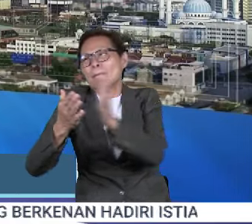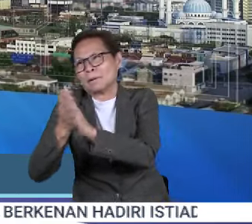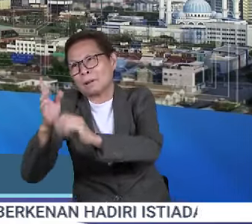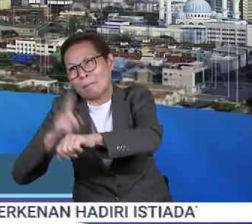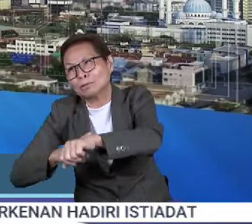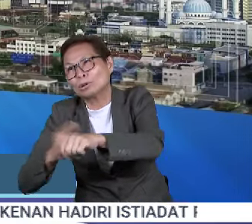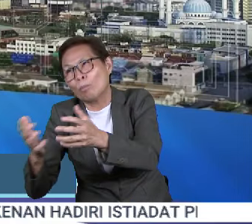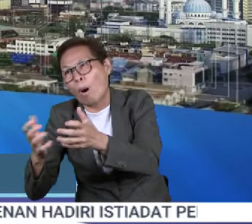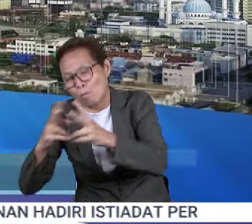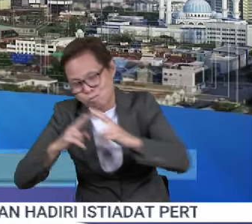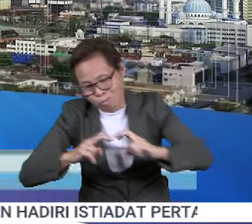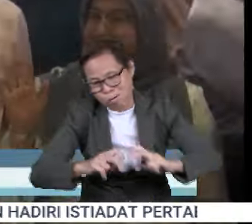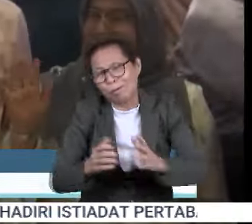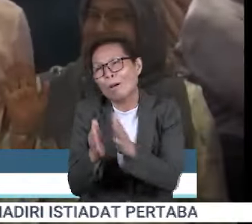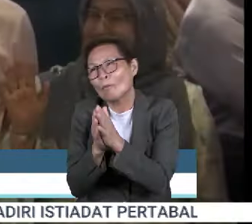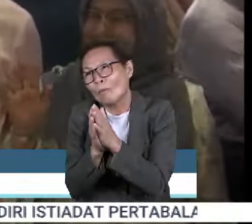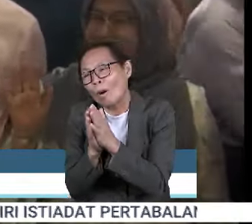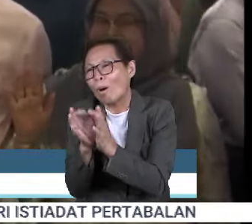mengkajinya.